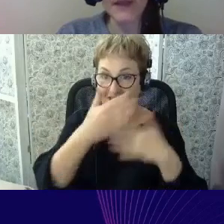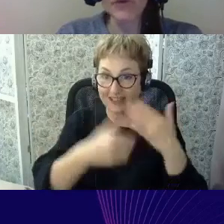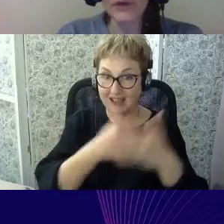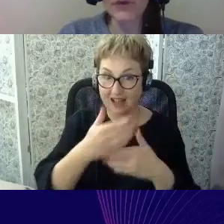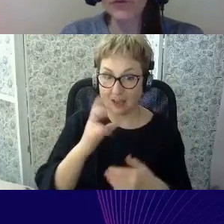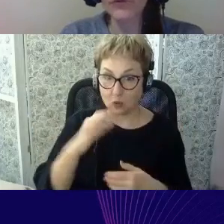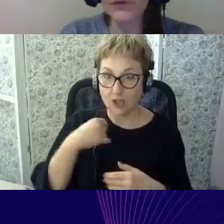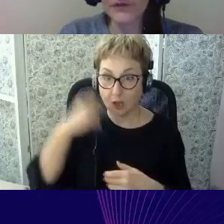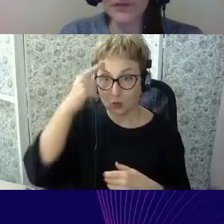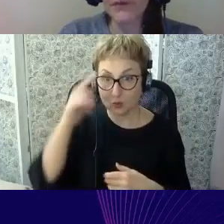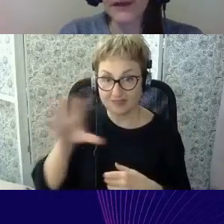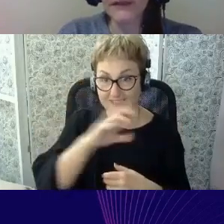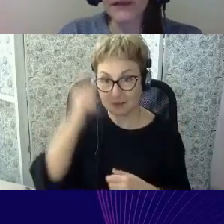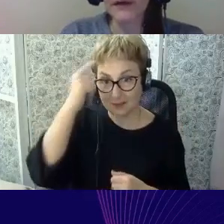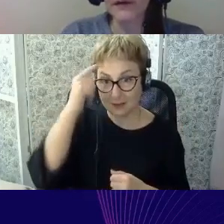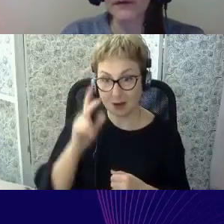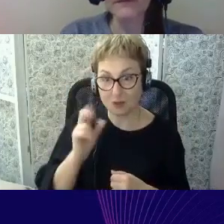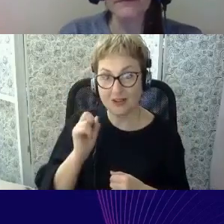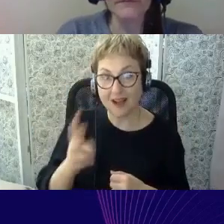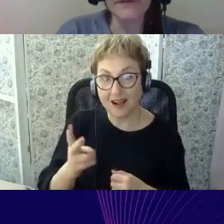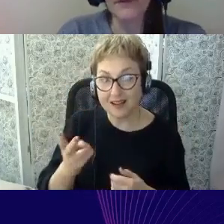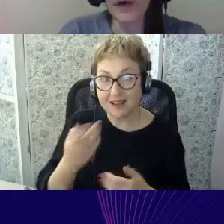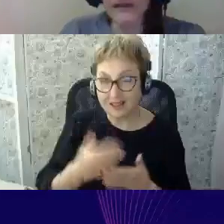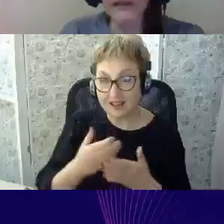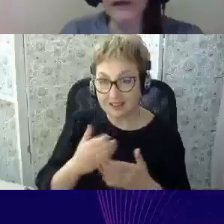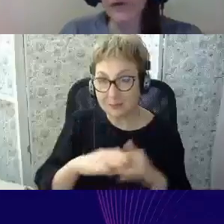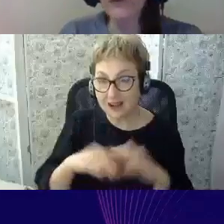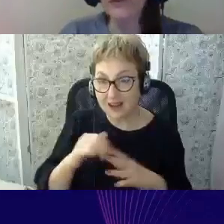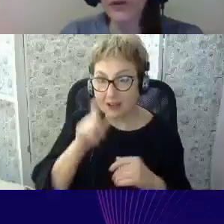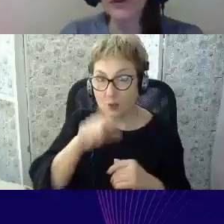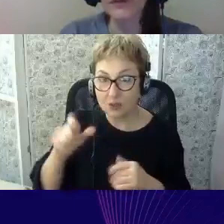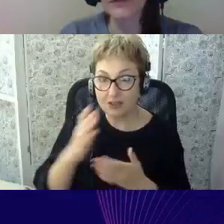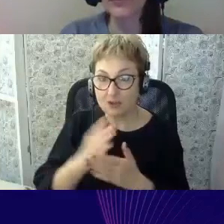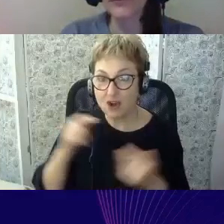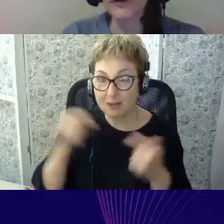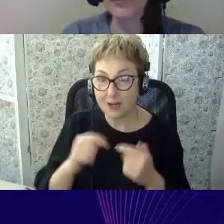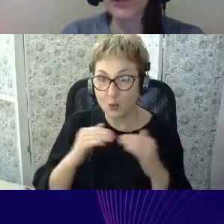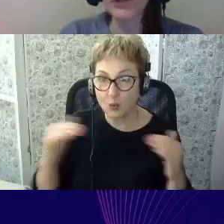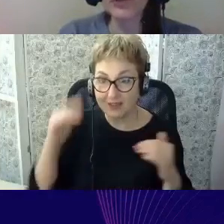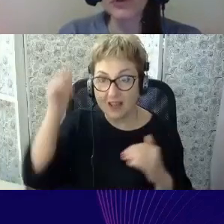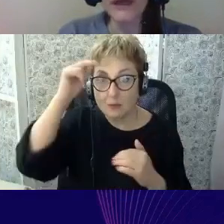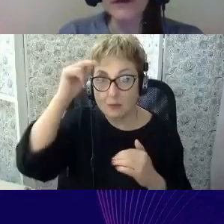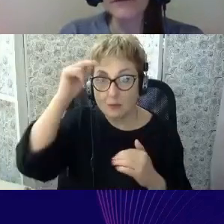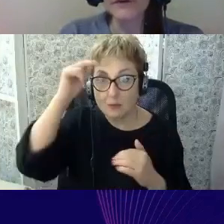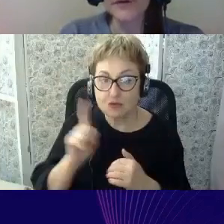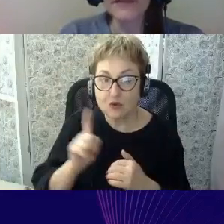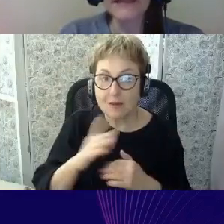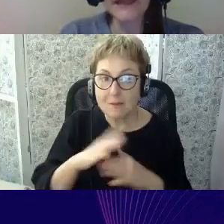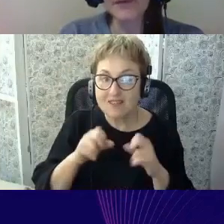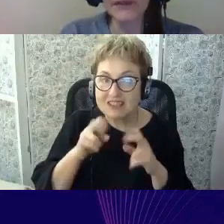презентация. Но я думаю, все вы понимаете, как, наверное, практики, как люди, имеющие определенный уровень обучения, что